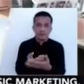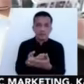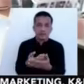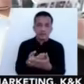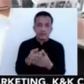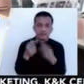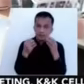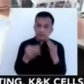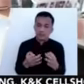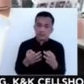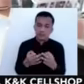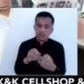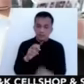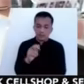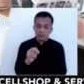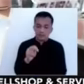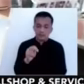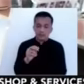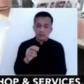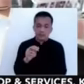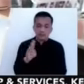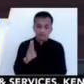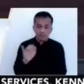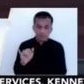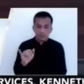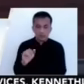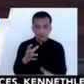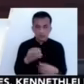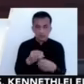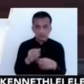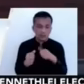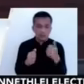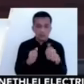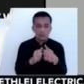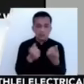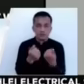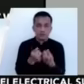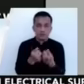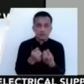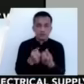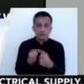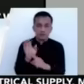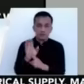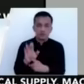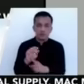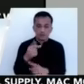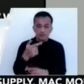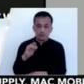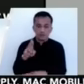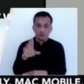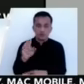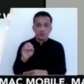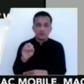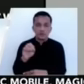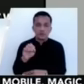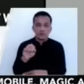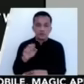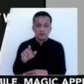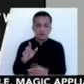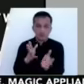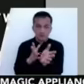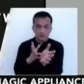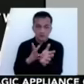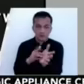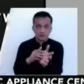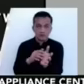ang NBI mismo at ang isa pang ahensya. Ipinakita din kay Guo ang alien fingerprint card ni Guo